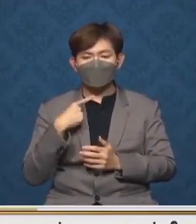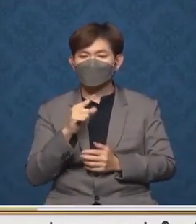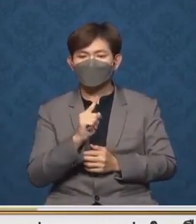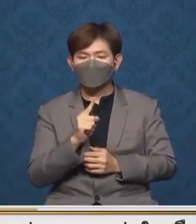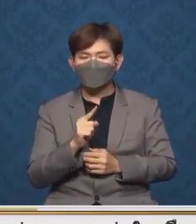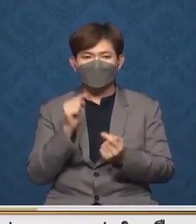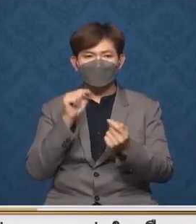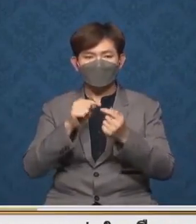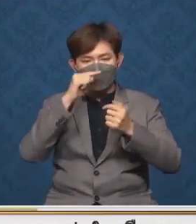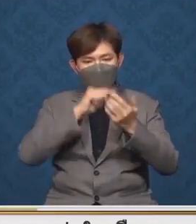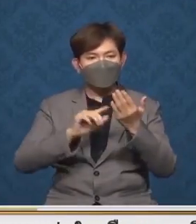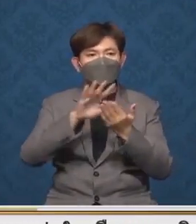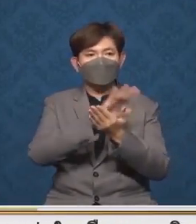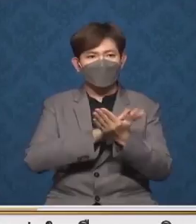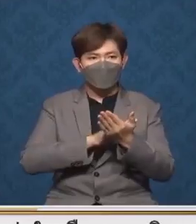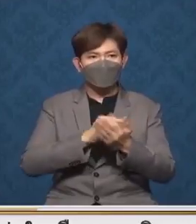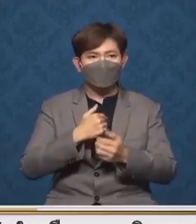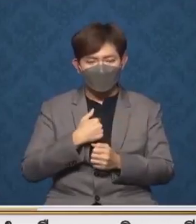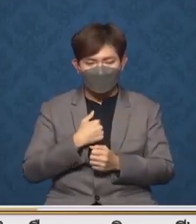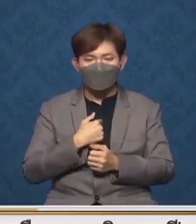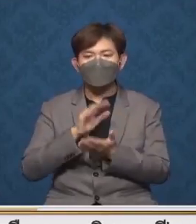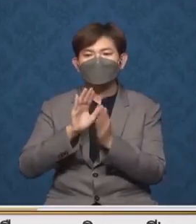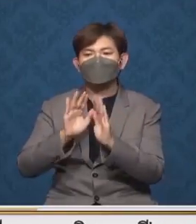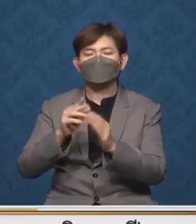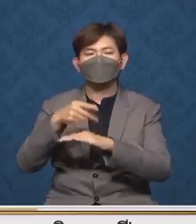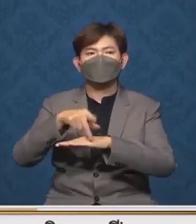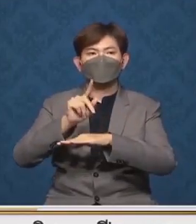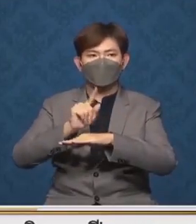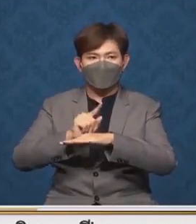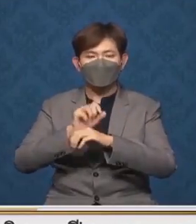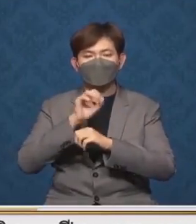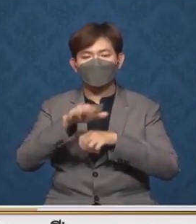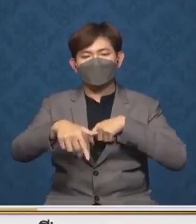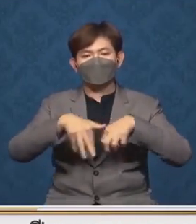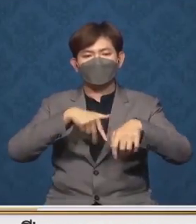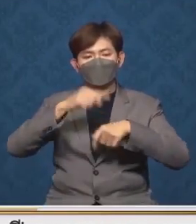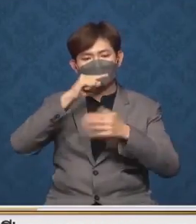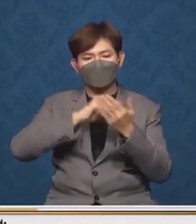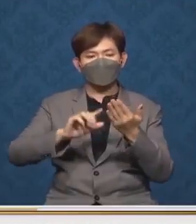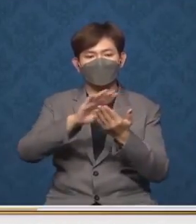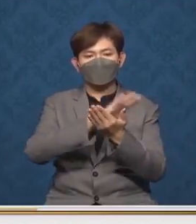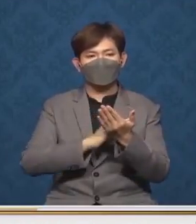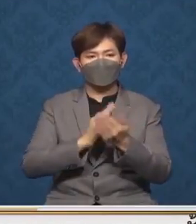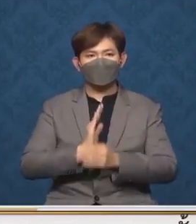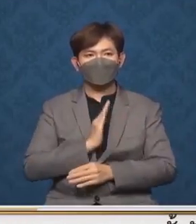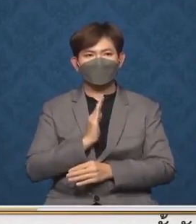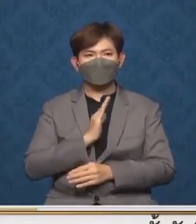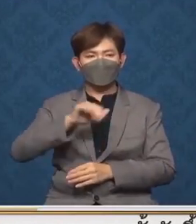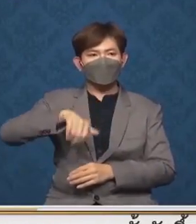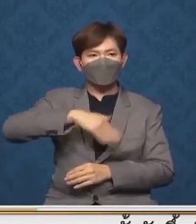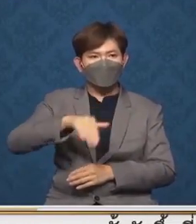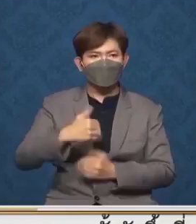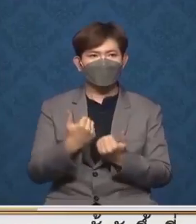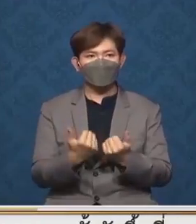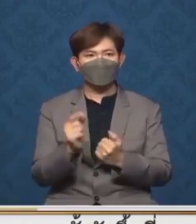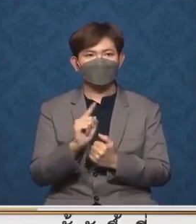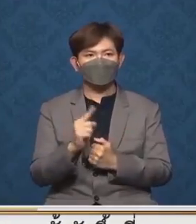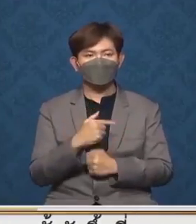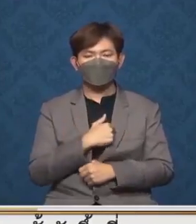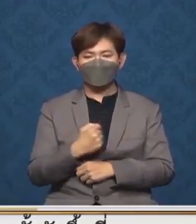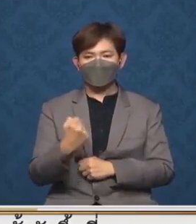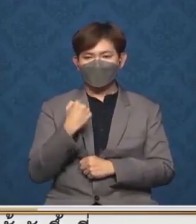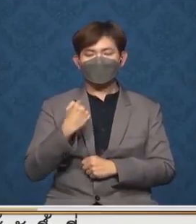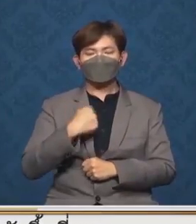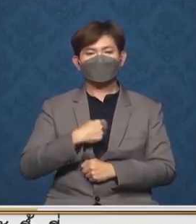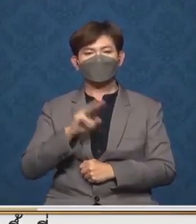อชาติและประชาชนผมก็เรียนผ่านท่านประธานไปยังพี่น้องประชาชนทั้งประเทศนะครับและผู้ทรงเกียรติทุกท่านในที่นี้นี่คือคำมั่นของ